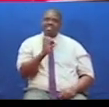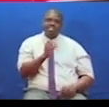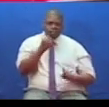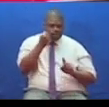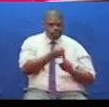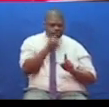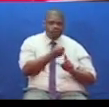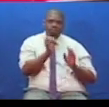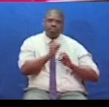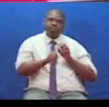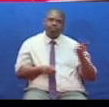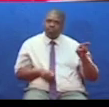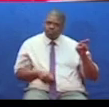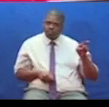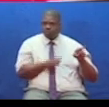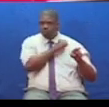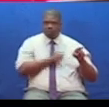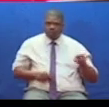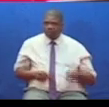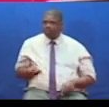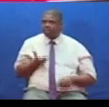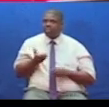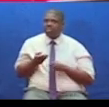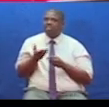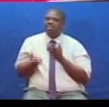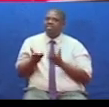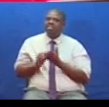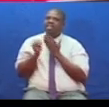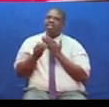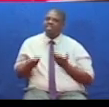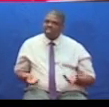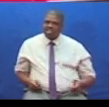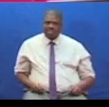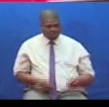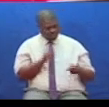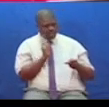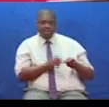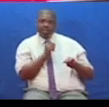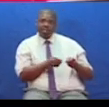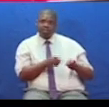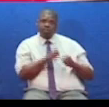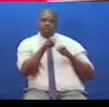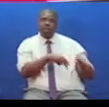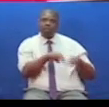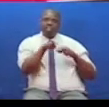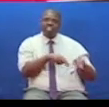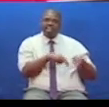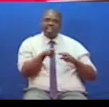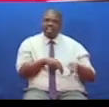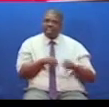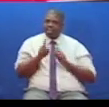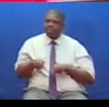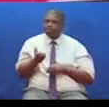huko Ruvuma tutajua tuna gesi kiasi gani. Halafu hiyo ni conventional. Kuna aina nyingine ya